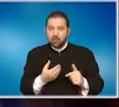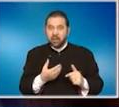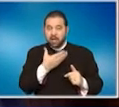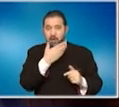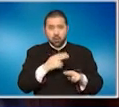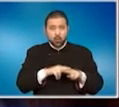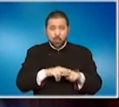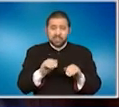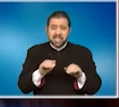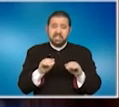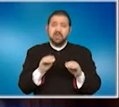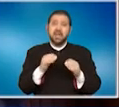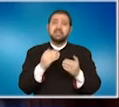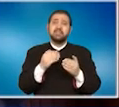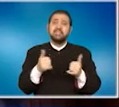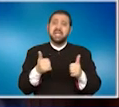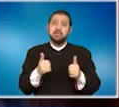etapă, nu că n-a crezut.